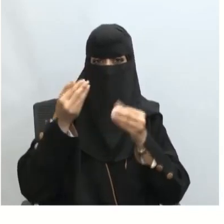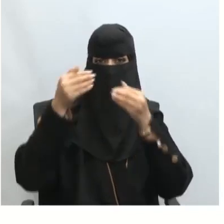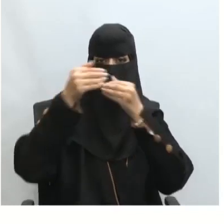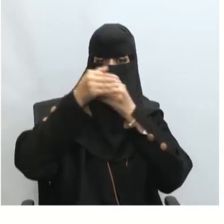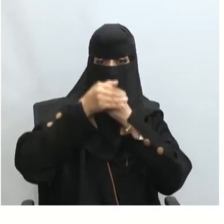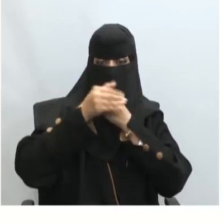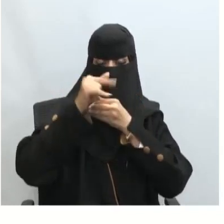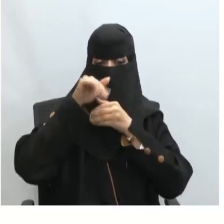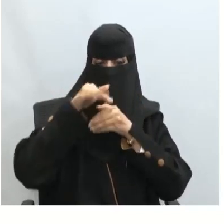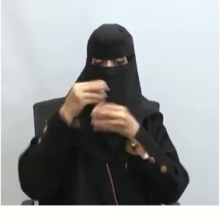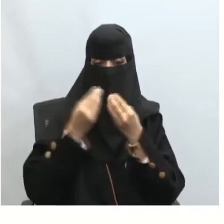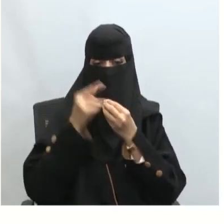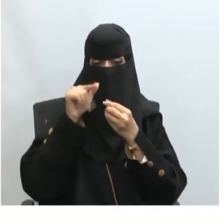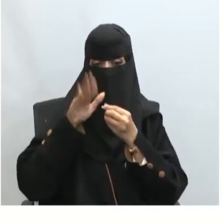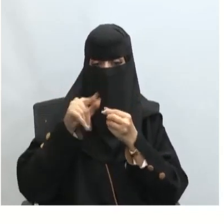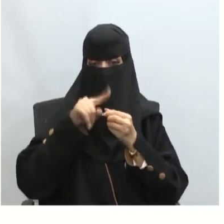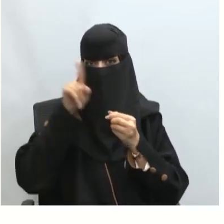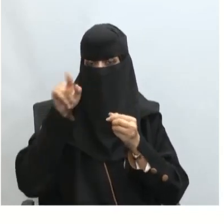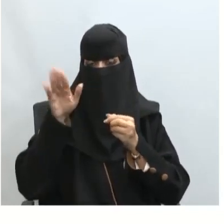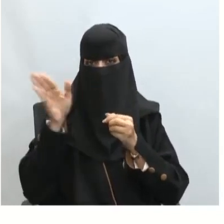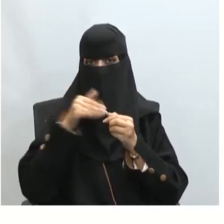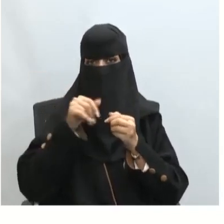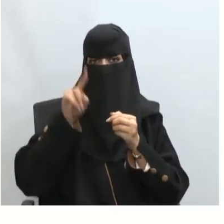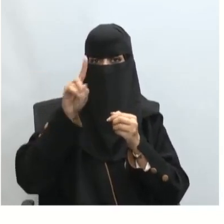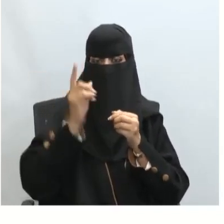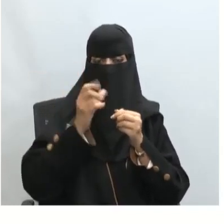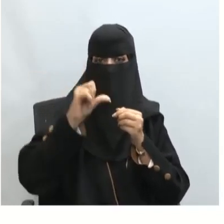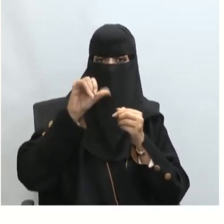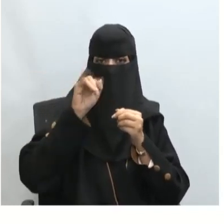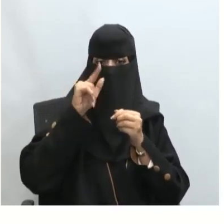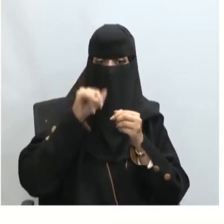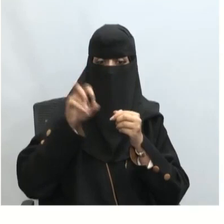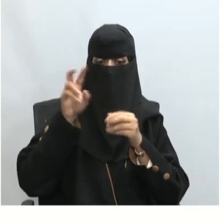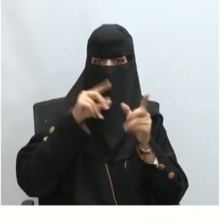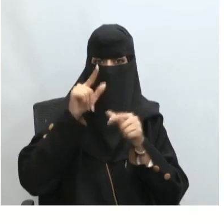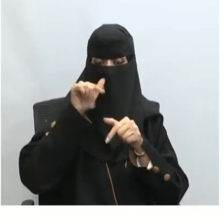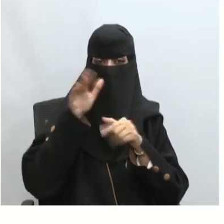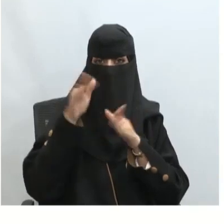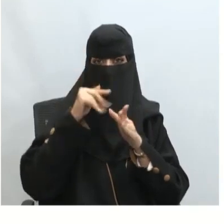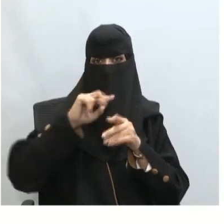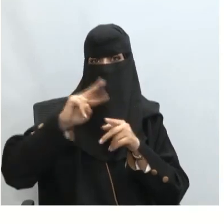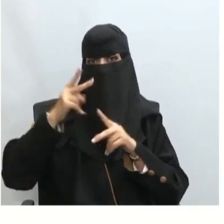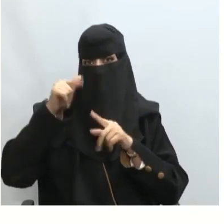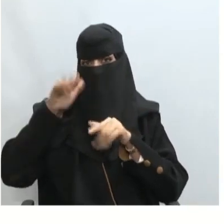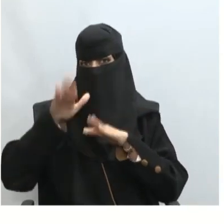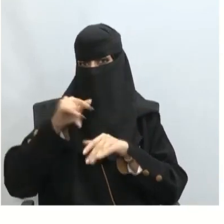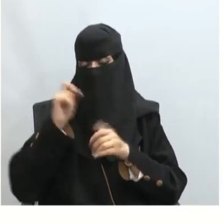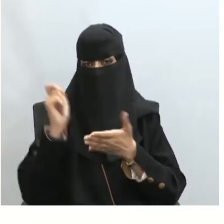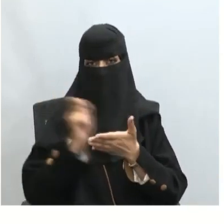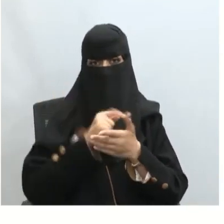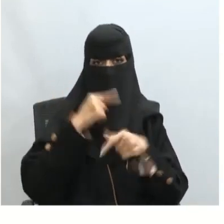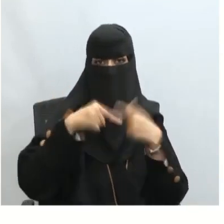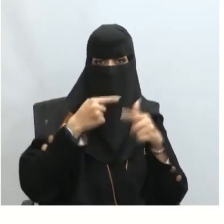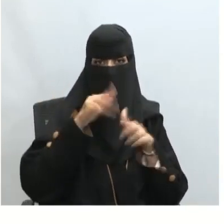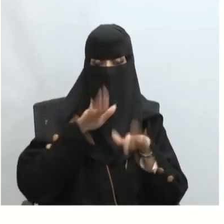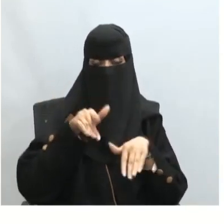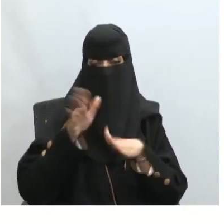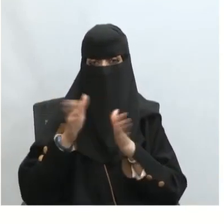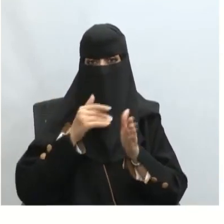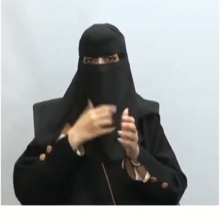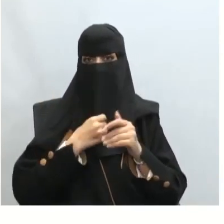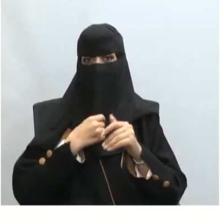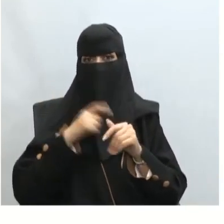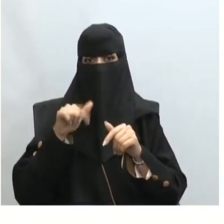البروم لاحظ موجود هنا في الكربون الاخرى ولكن لا يكتب عاده ولكنه موجود